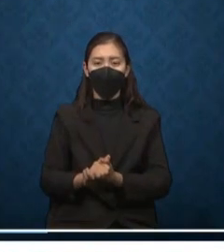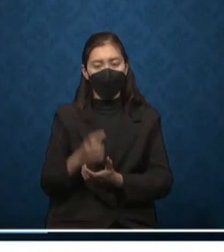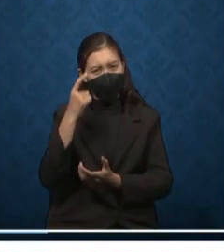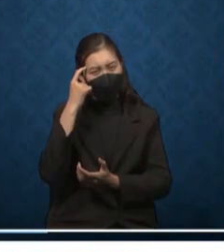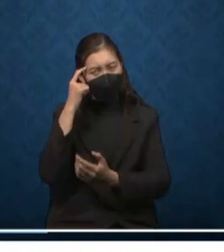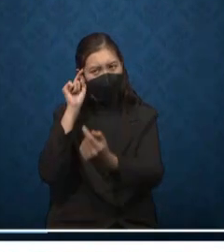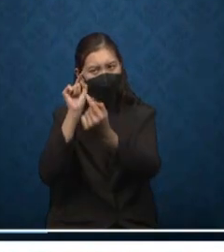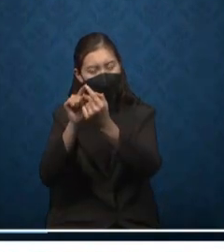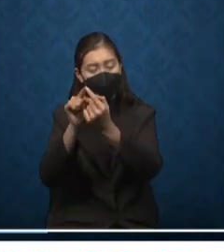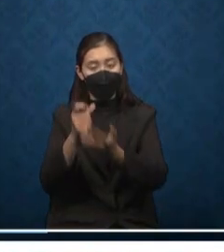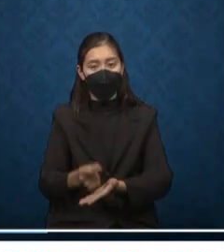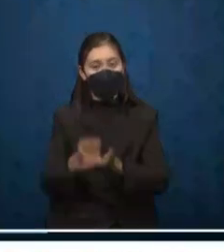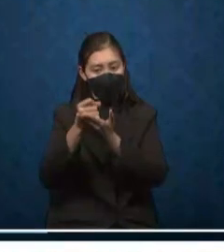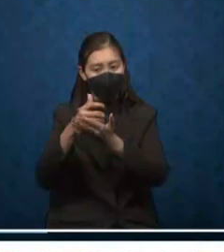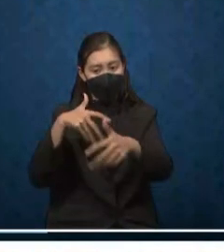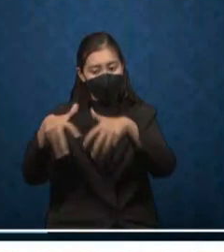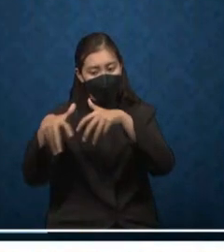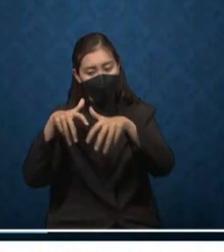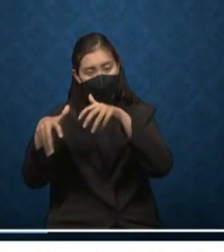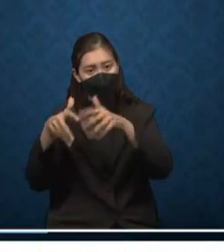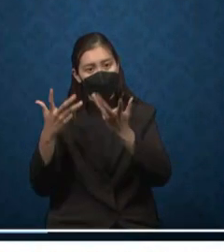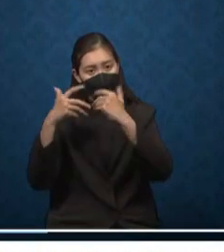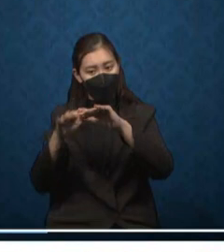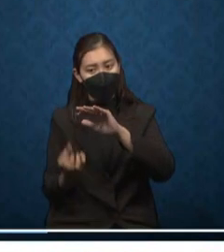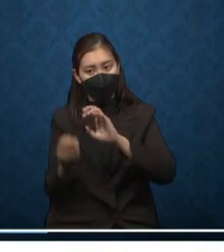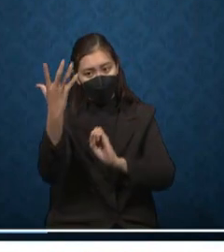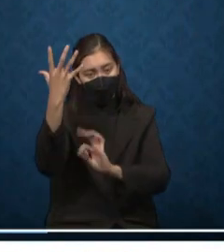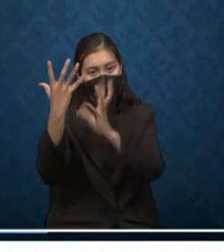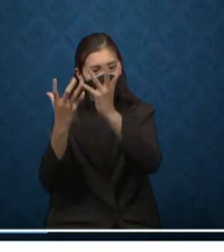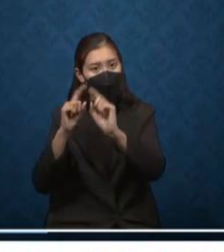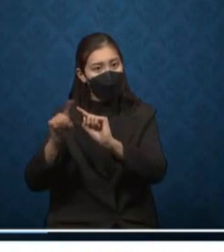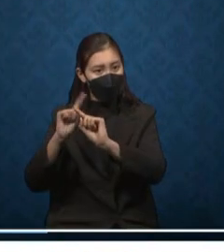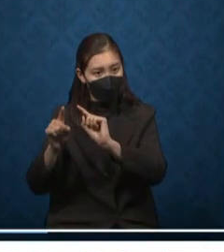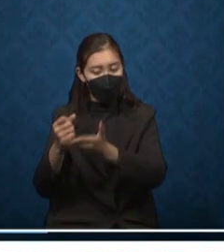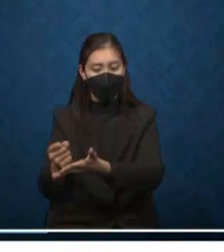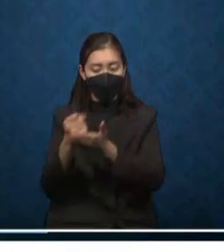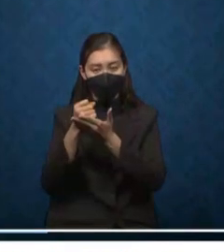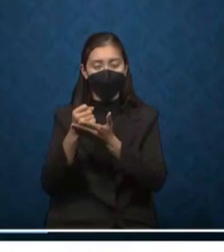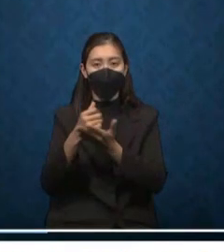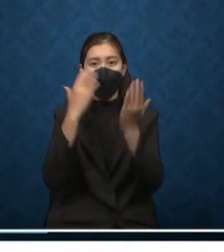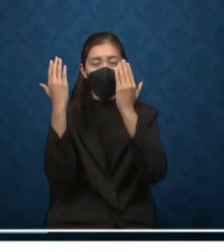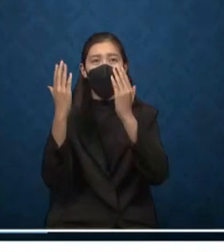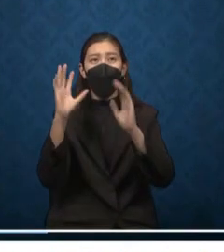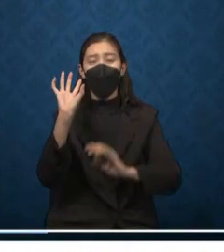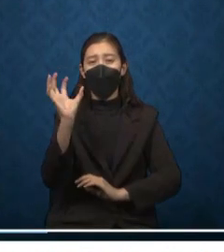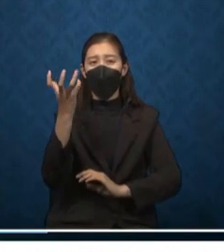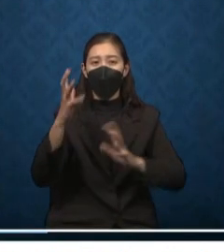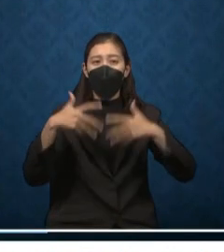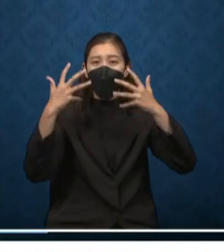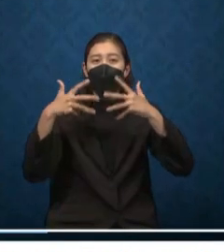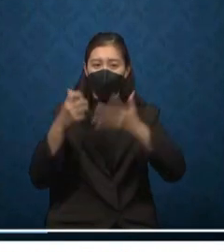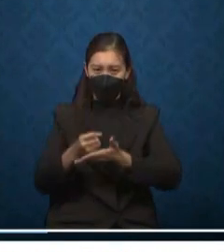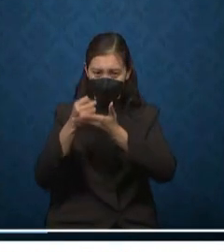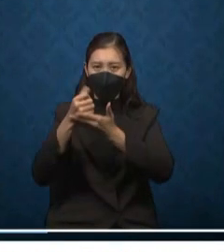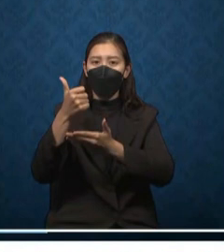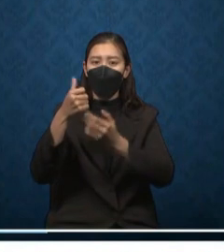ชน์ต่อสิ่งแวดล้อมแล้วก็ประโยชน์ต่อประเทศรวมทั้งมีความสามารถในการลดภาวะโลกร้อนป่าชายเลนได้ประโยชน์มากกว่านั้นอีกครับท่านครับเพราะจ